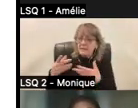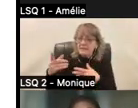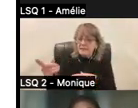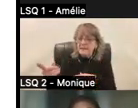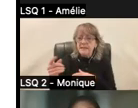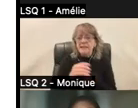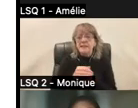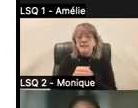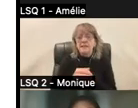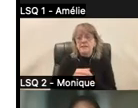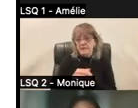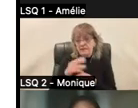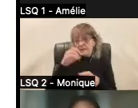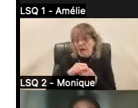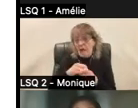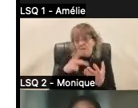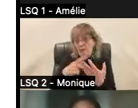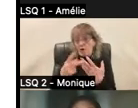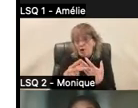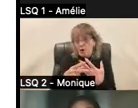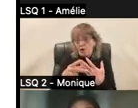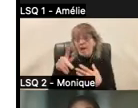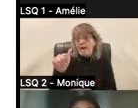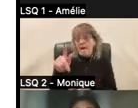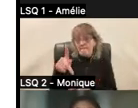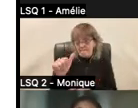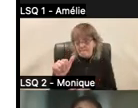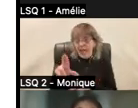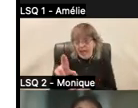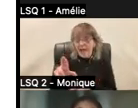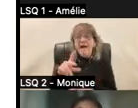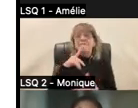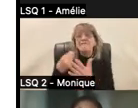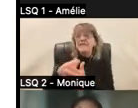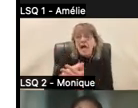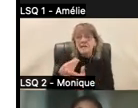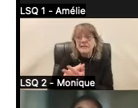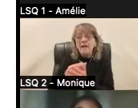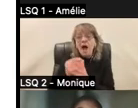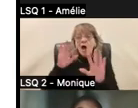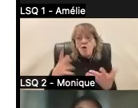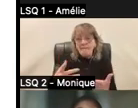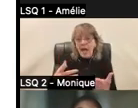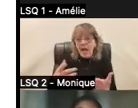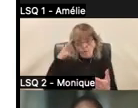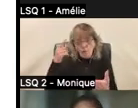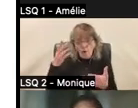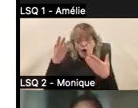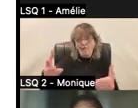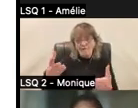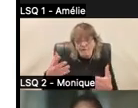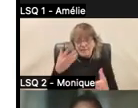du projet du PAR ne sont pas financés par pour fournir des services de santé